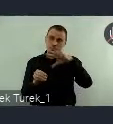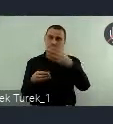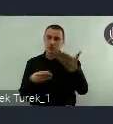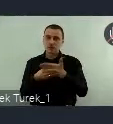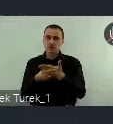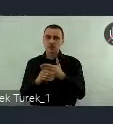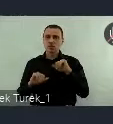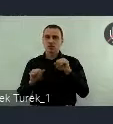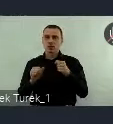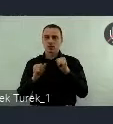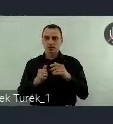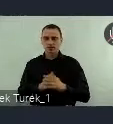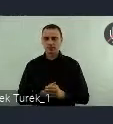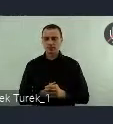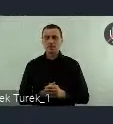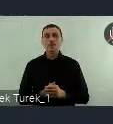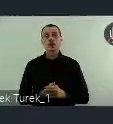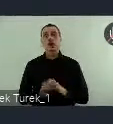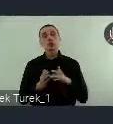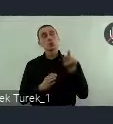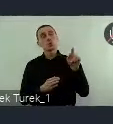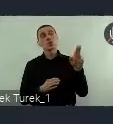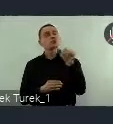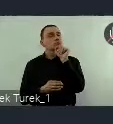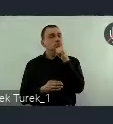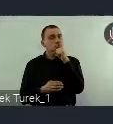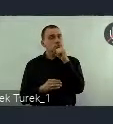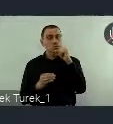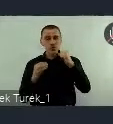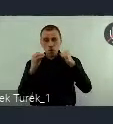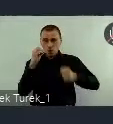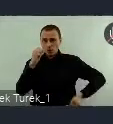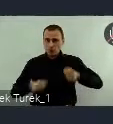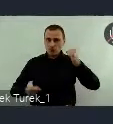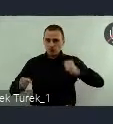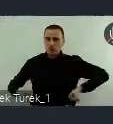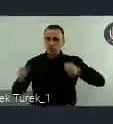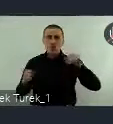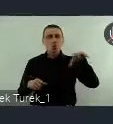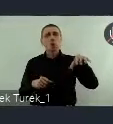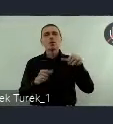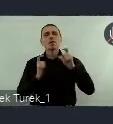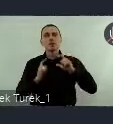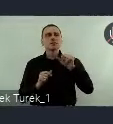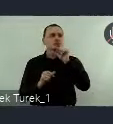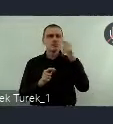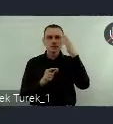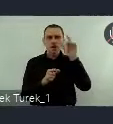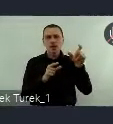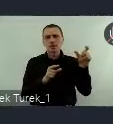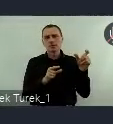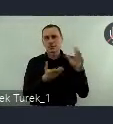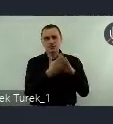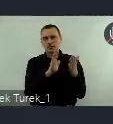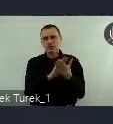wracamy do naszych seniorów którzy chodzą nordic walking macie tylko tych seniorów w małej wsi wszyscy się znacie wiecie kogo macie to